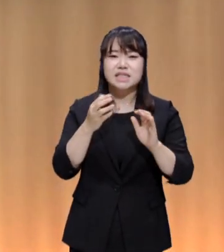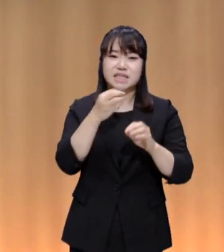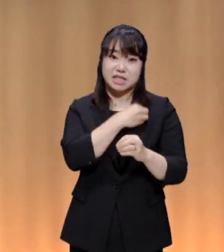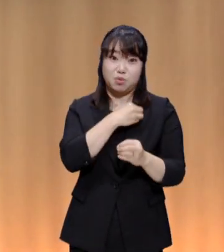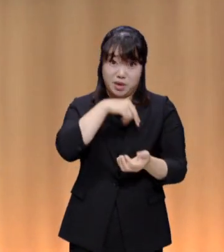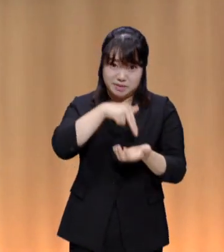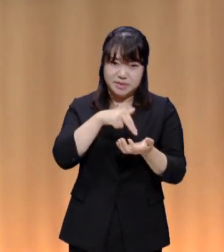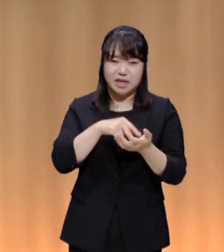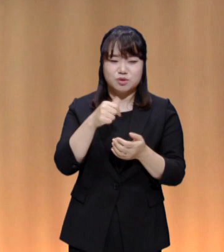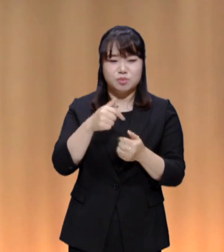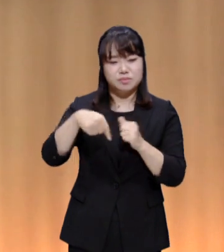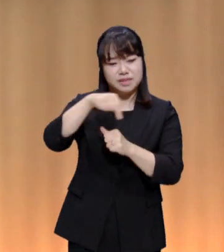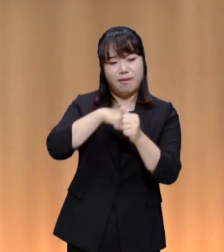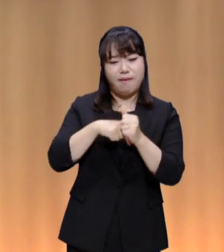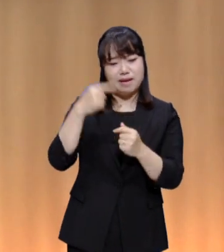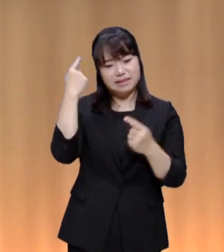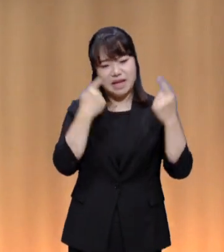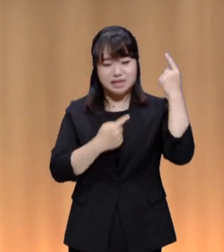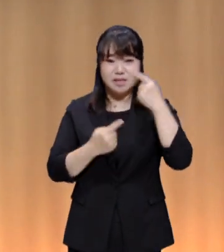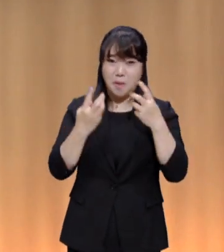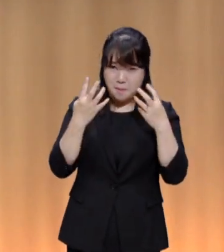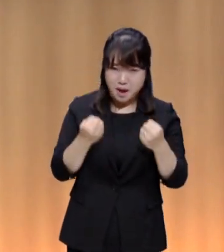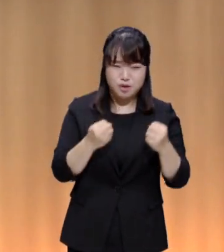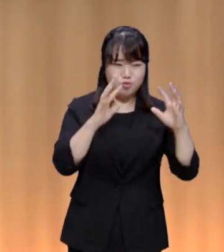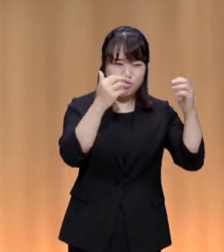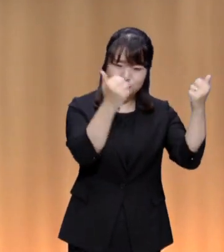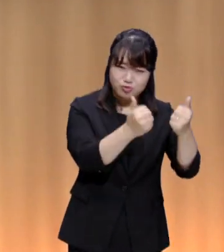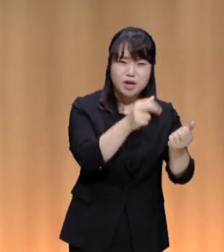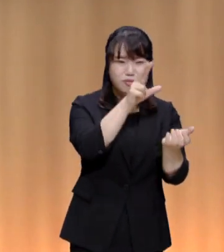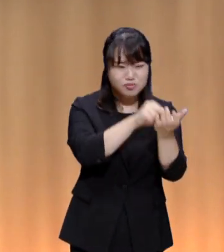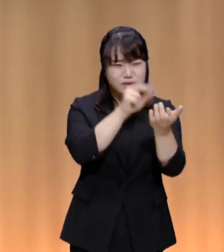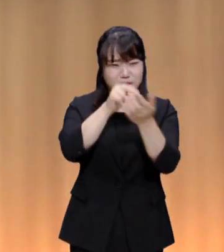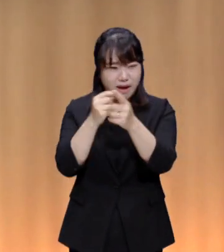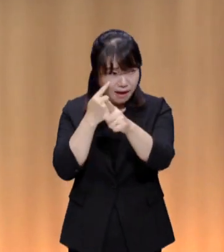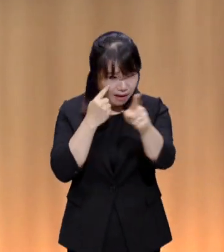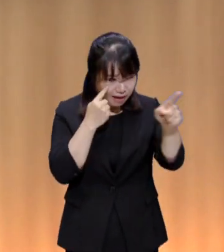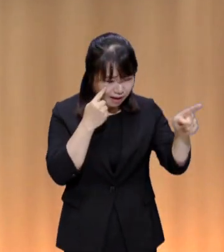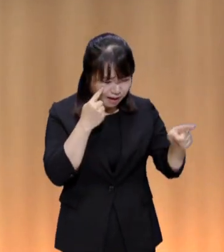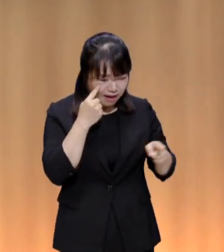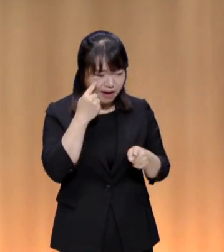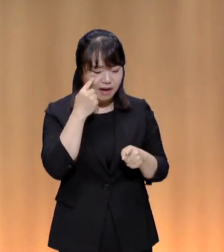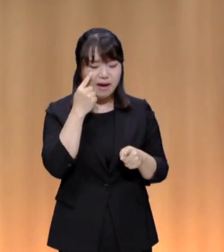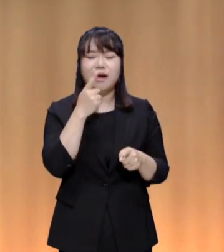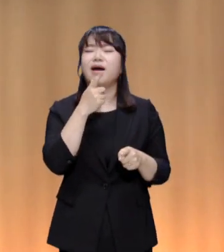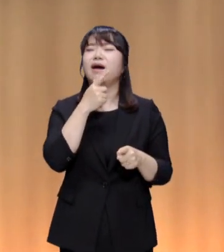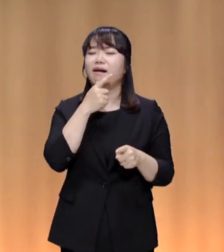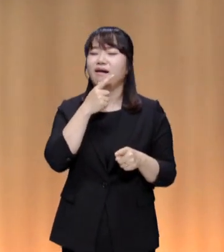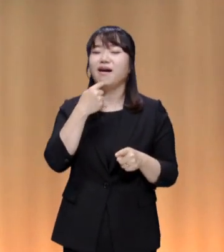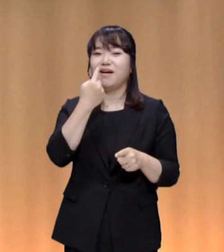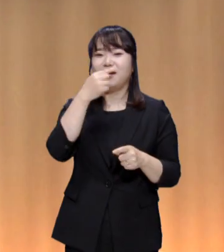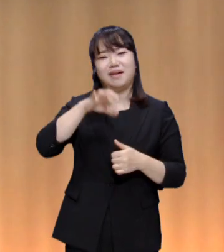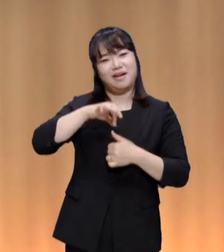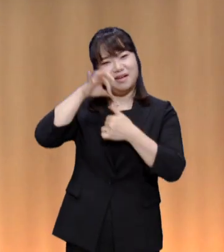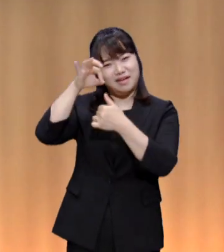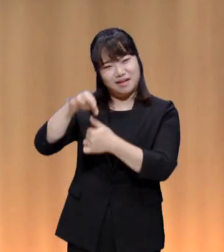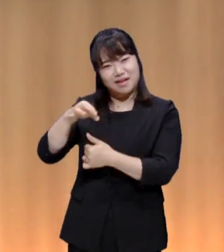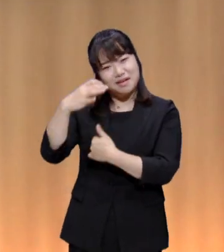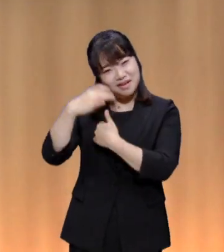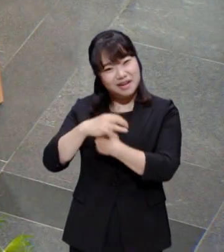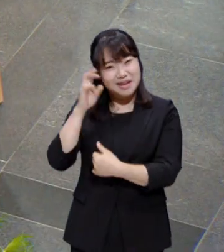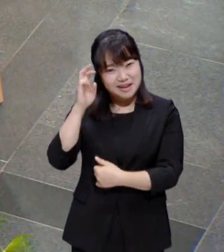있었고 또 국회와의 관계도 있을 거고 이런 면을 이제 고려해서 저를 발탁하지 않았나